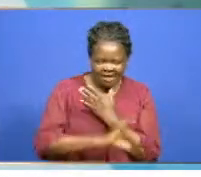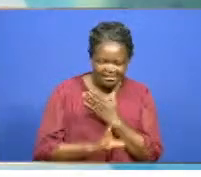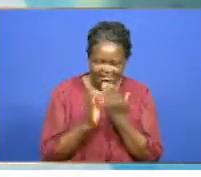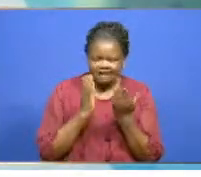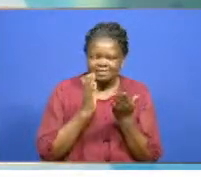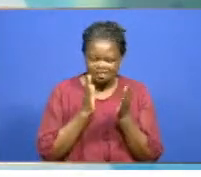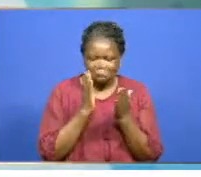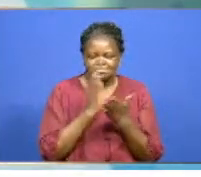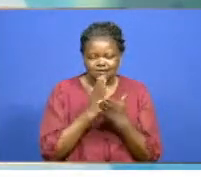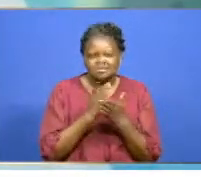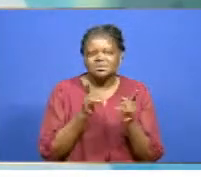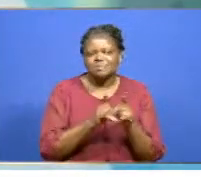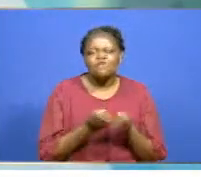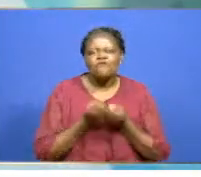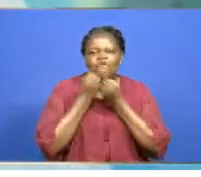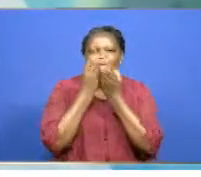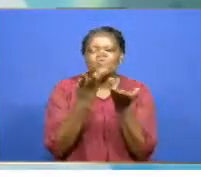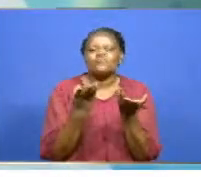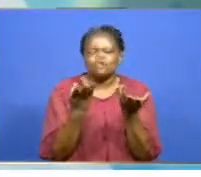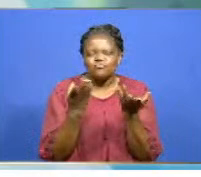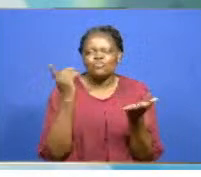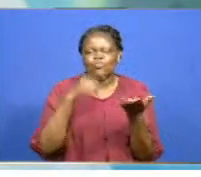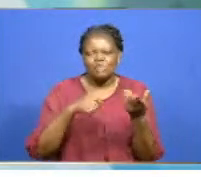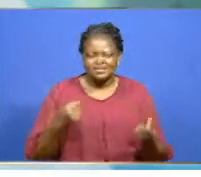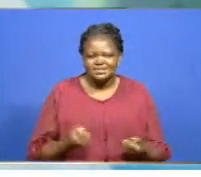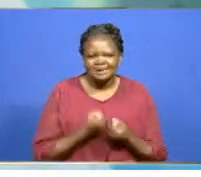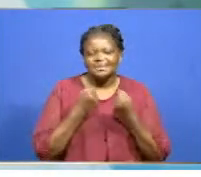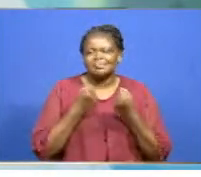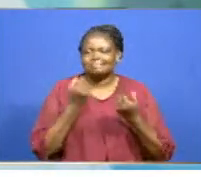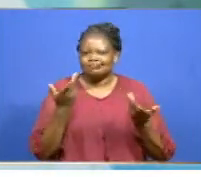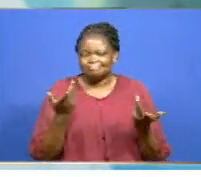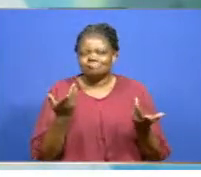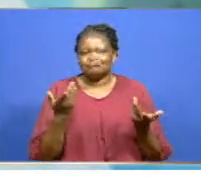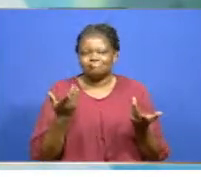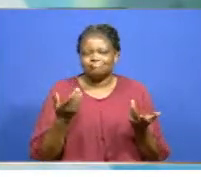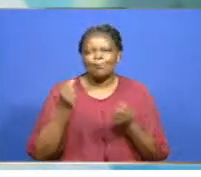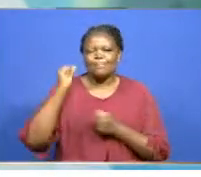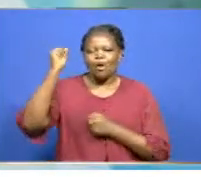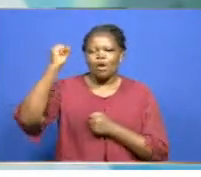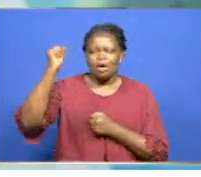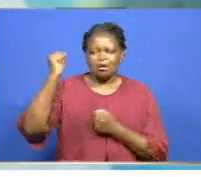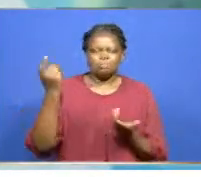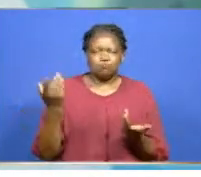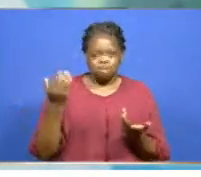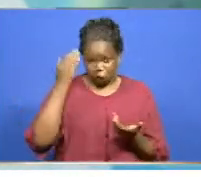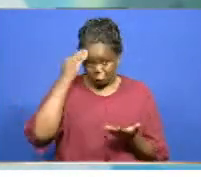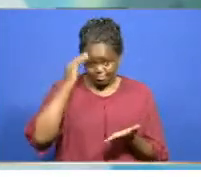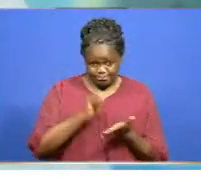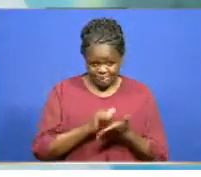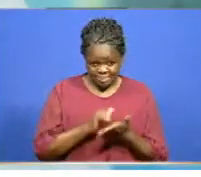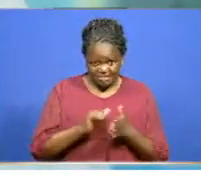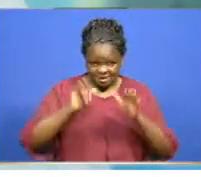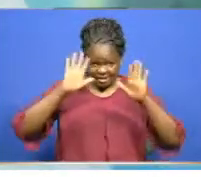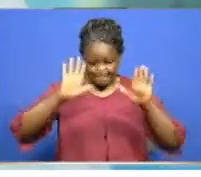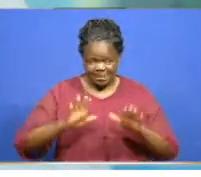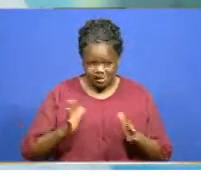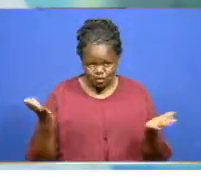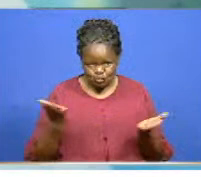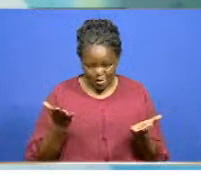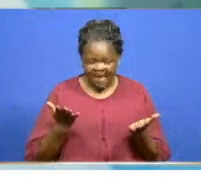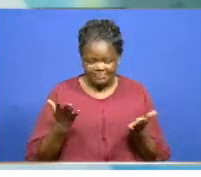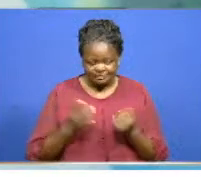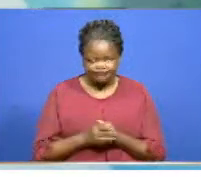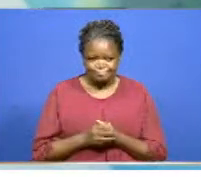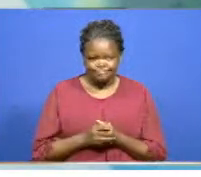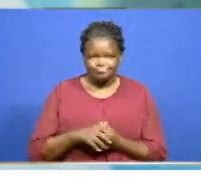shaka kukujuza yote ambayo yanajiri hususan katika ulingo wa siasa. Kumbuka ya kwamba kampeni katika maeneo bunge